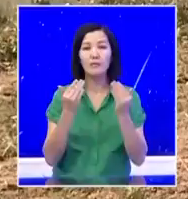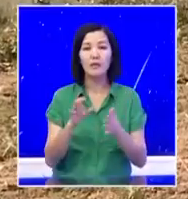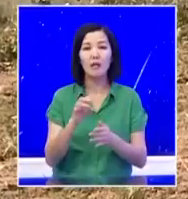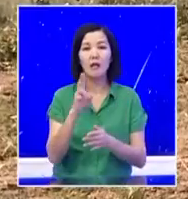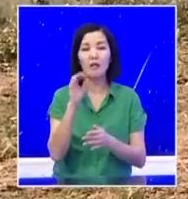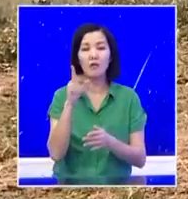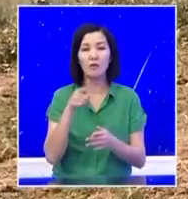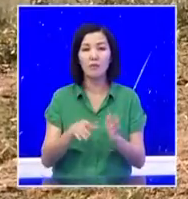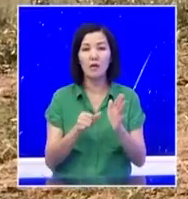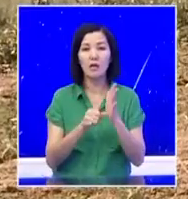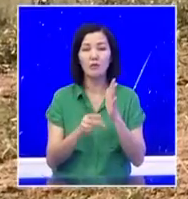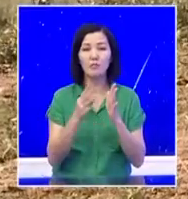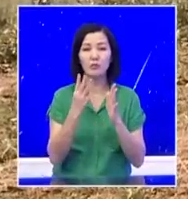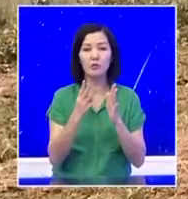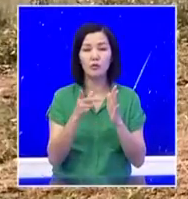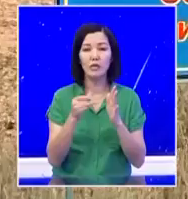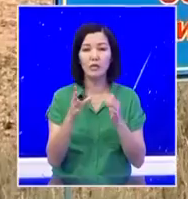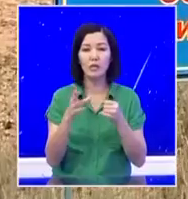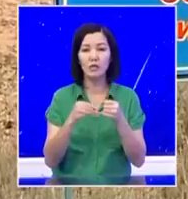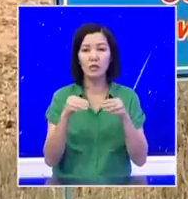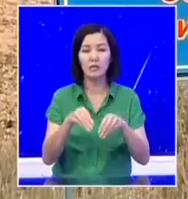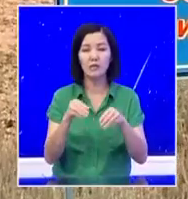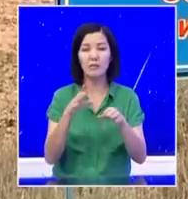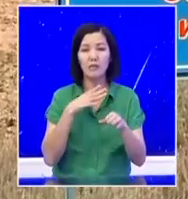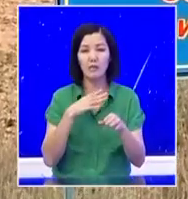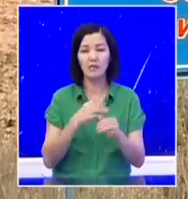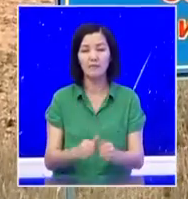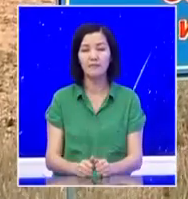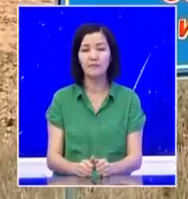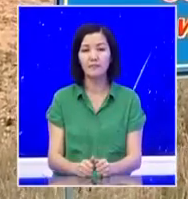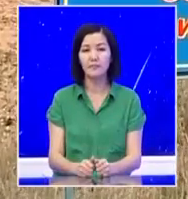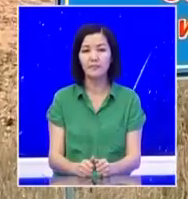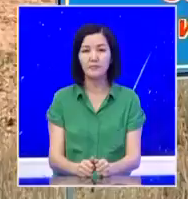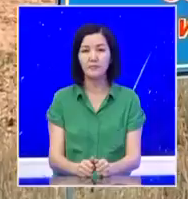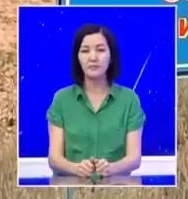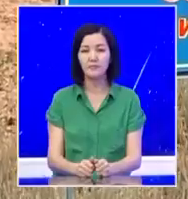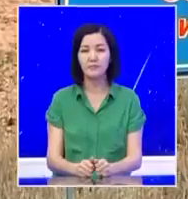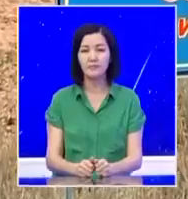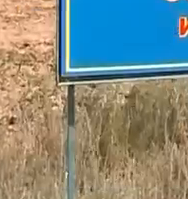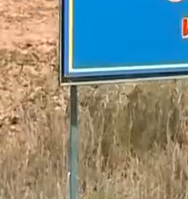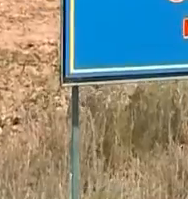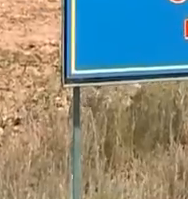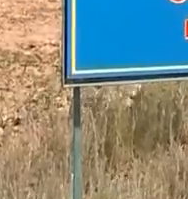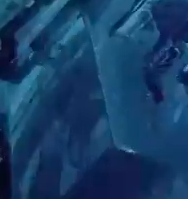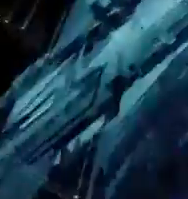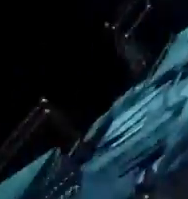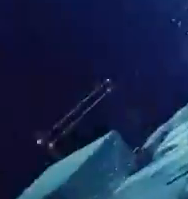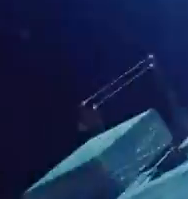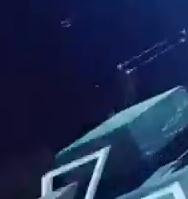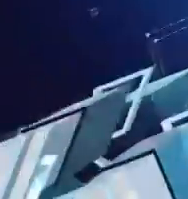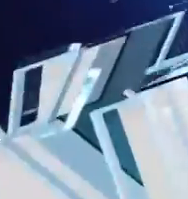көлде 1063 гектар алқапқа тәтті түбір себілген. Әмина Құдайберген, Жетісу арнасы, Алакөл ауданынан.